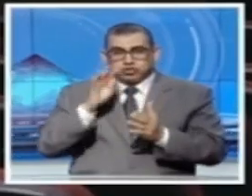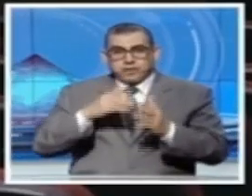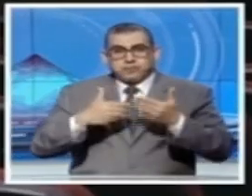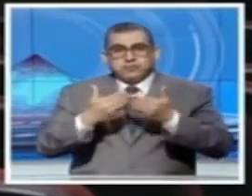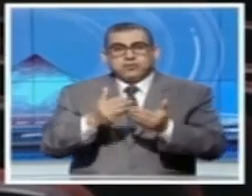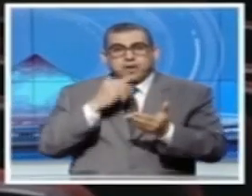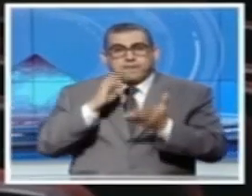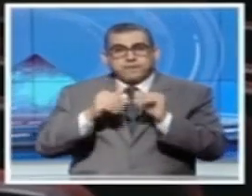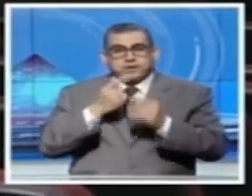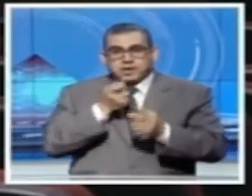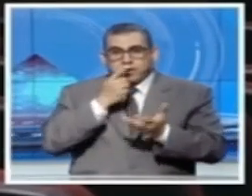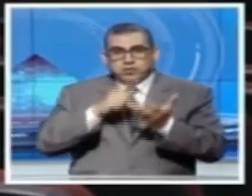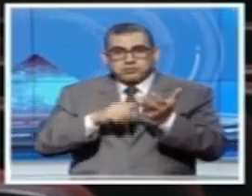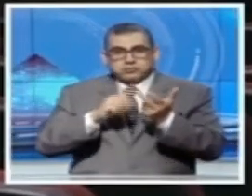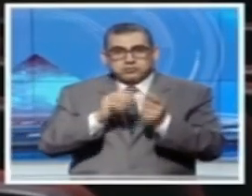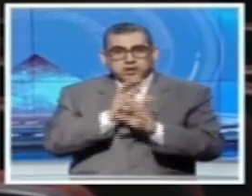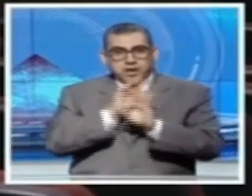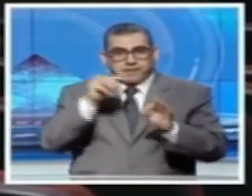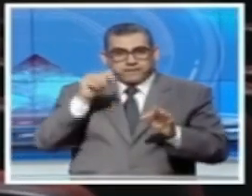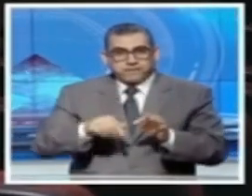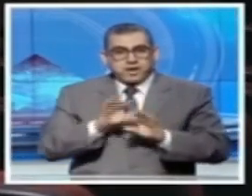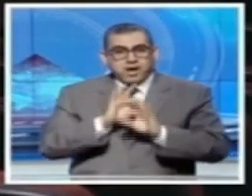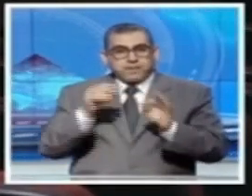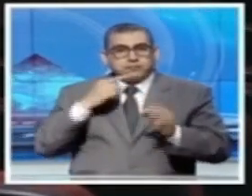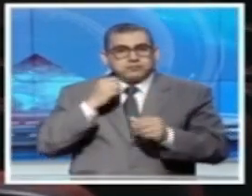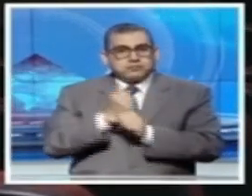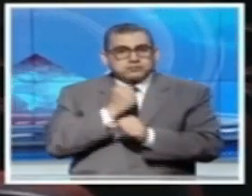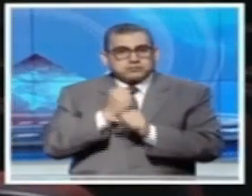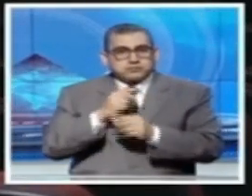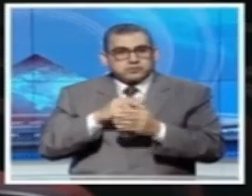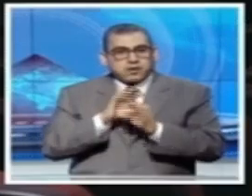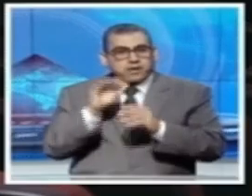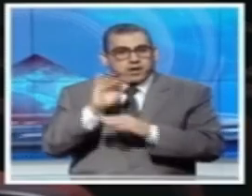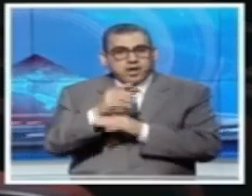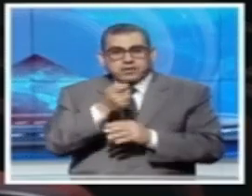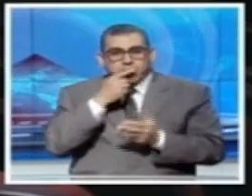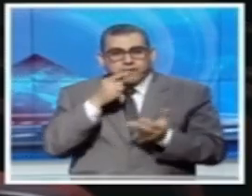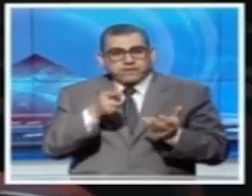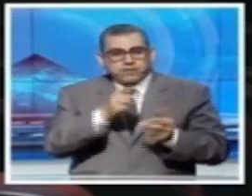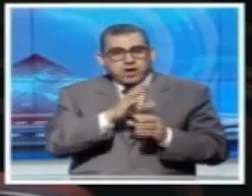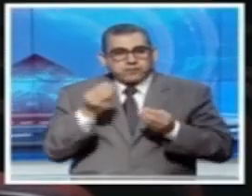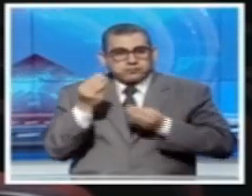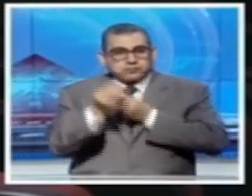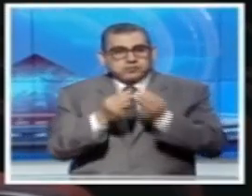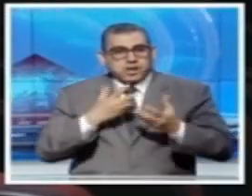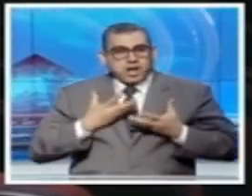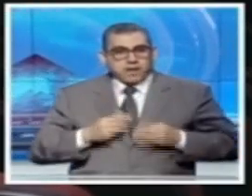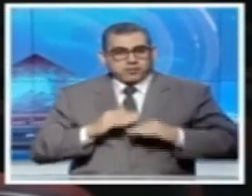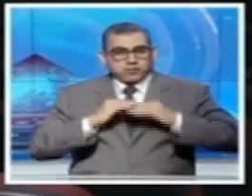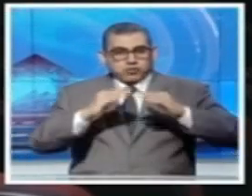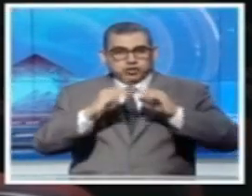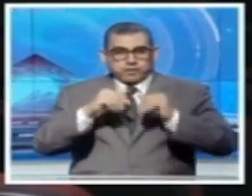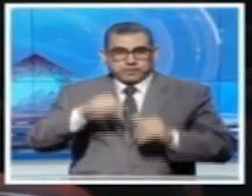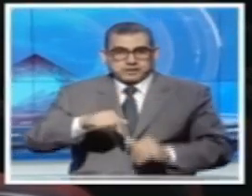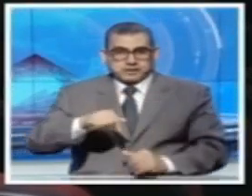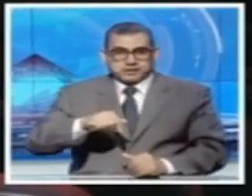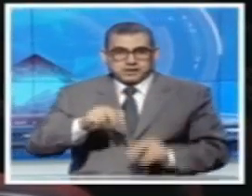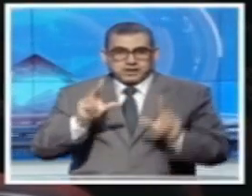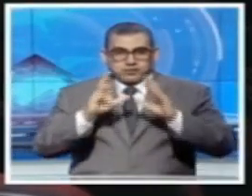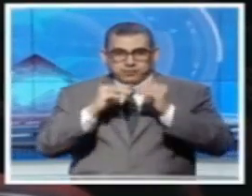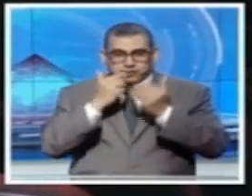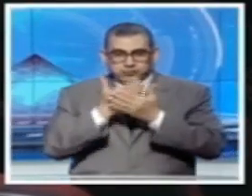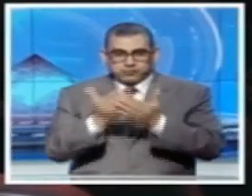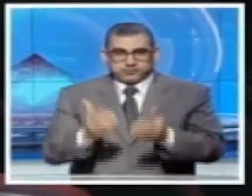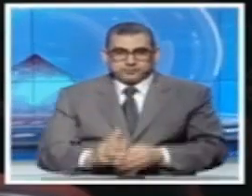الطبية والتي تعمل على تيسير كافة الاجراءات لتوفير المستلزم الطبي بشكل امن للمواطن المصري. محمد